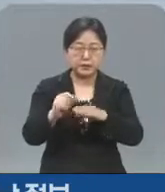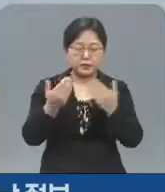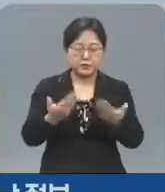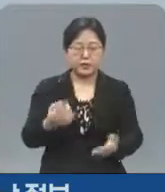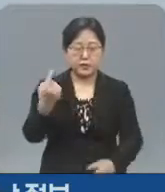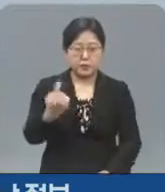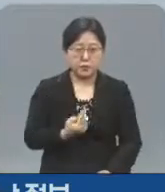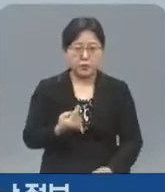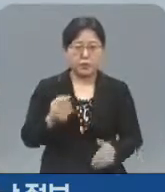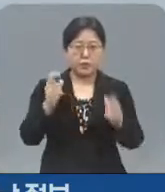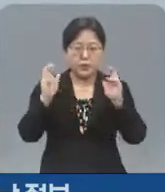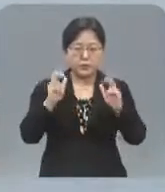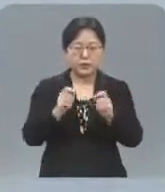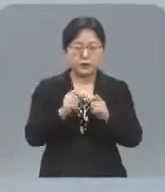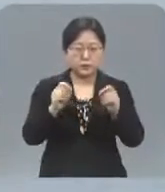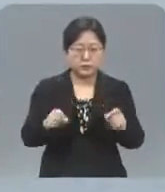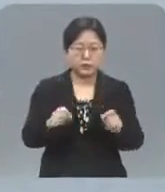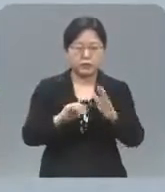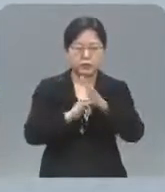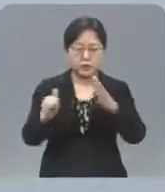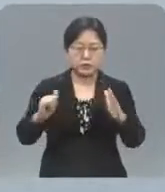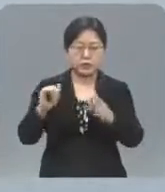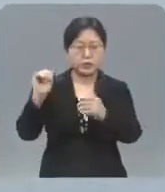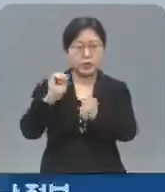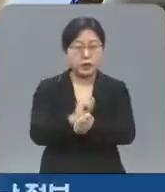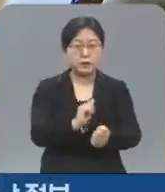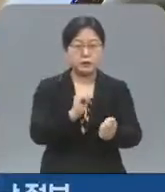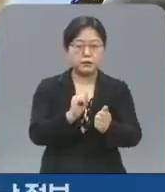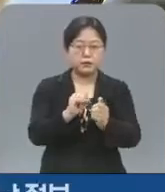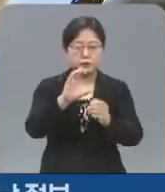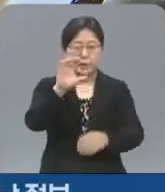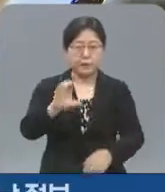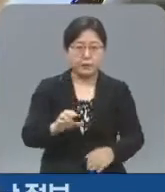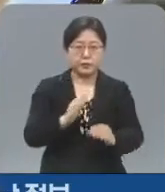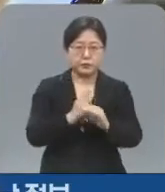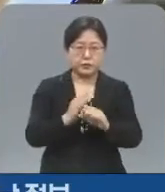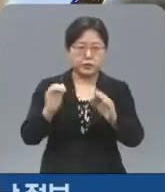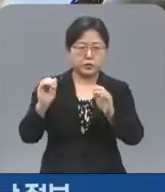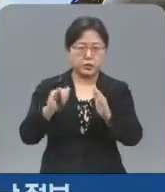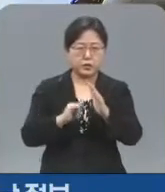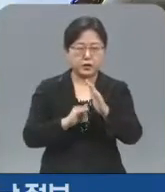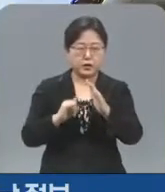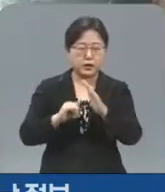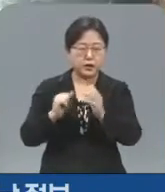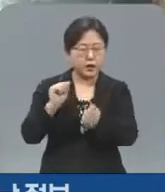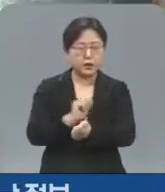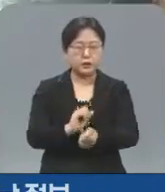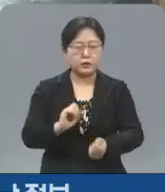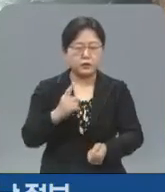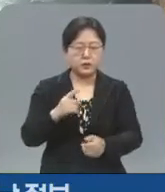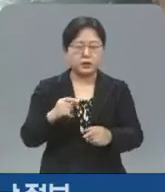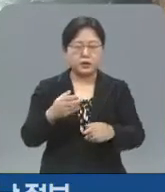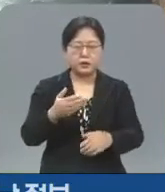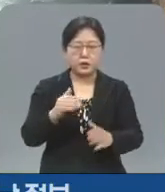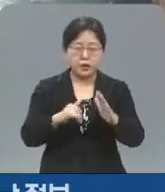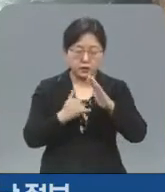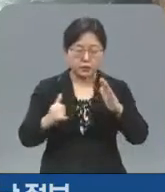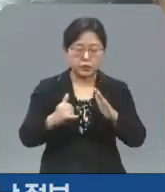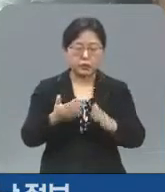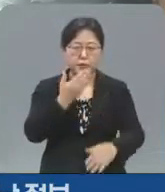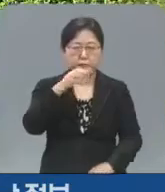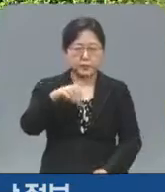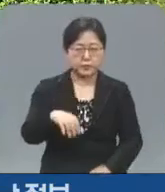직장 동료와 가족이 잇따라 감염되는 사례가 반복되고 있고, 감염 경로 역시 가정과 음식점 등 일상 속 공간까지 번지고